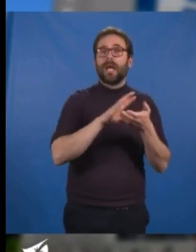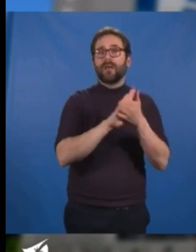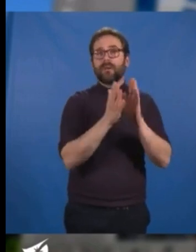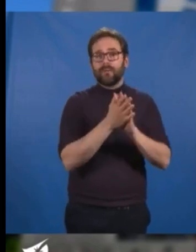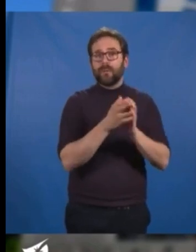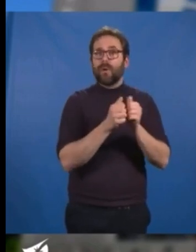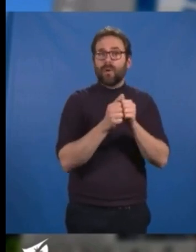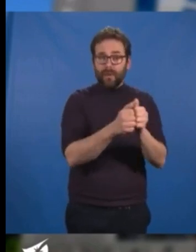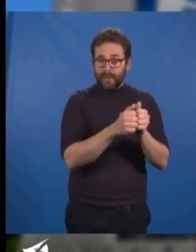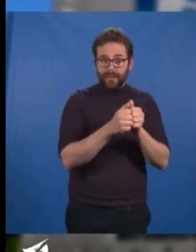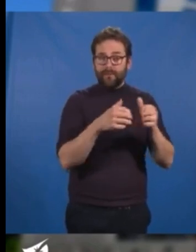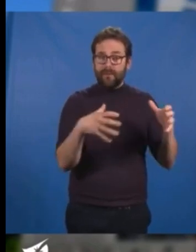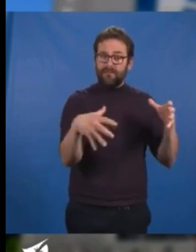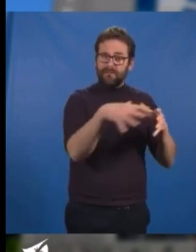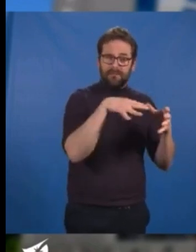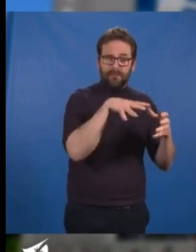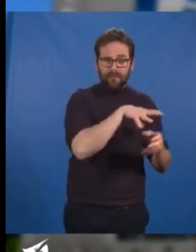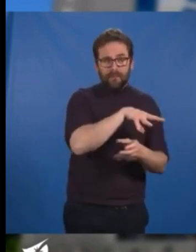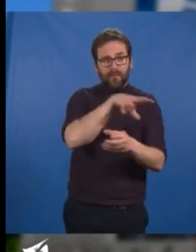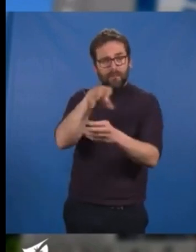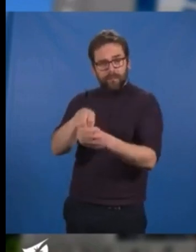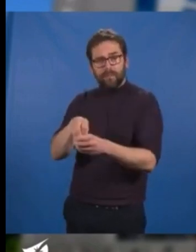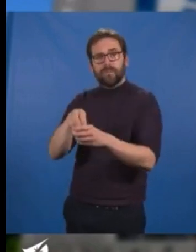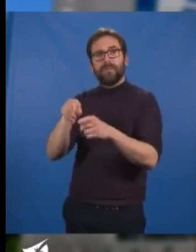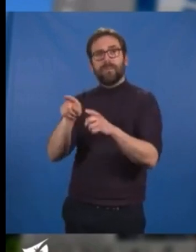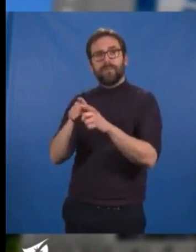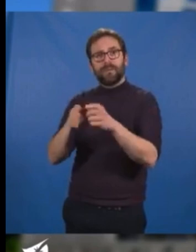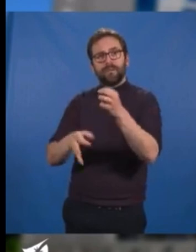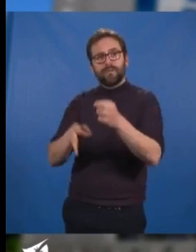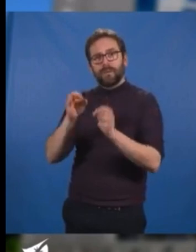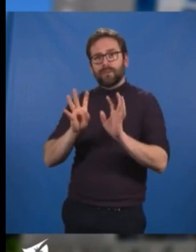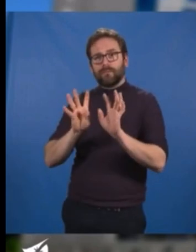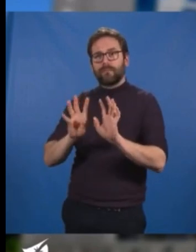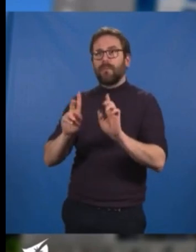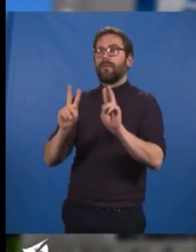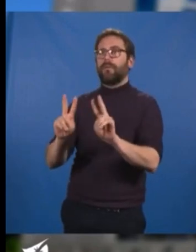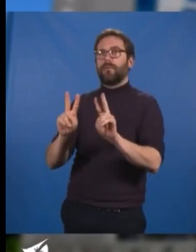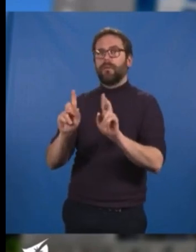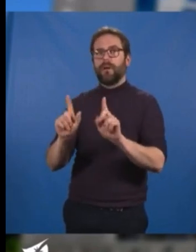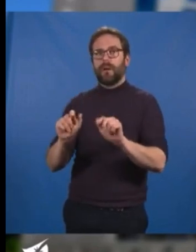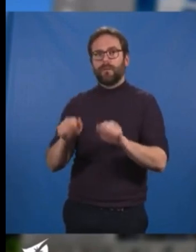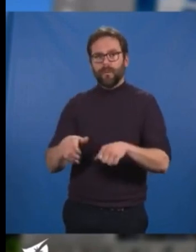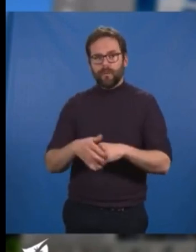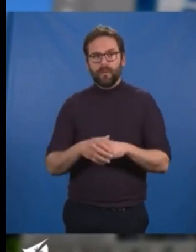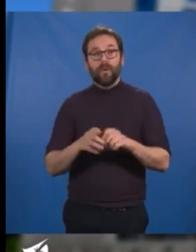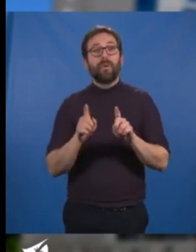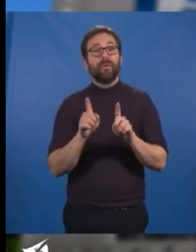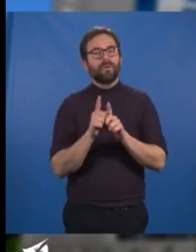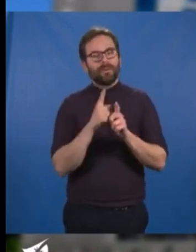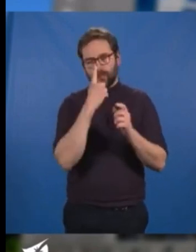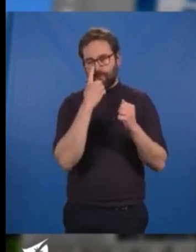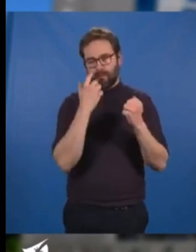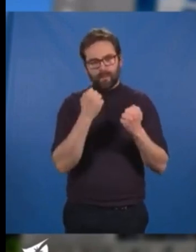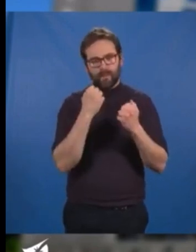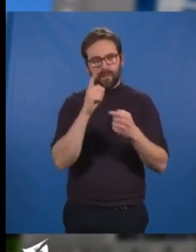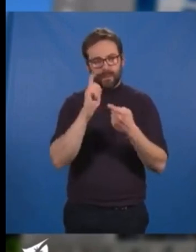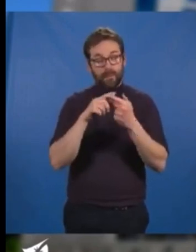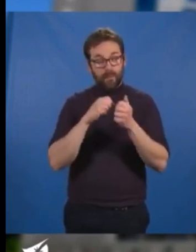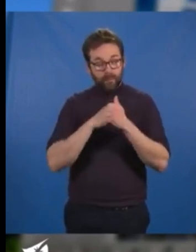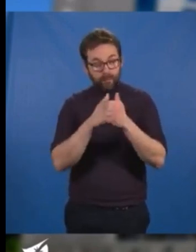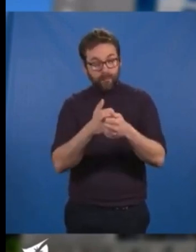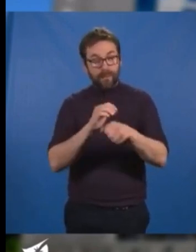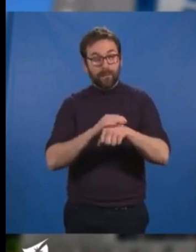collectifs puissent partager ce jury européen. Et puis enfin, nous attendons de solides garanties concernant le suivi politique de